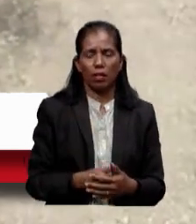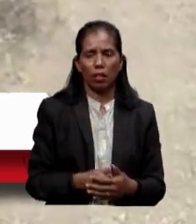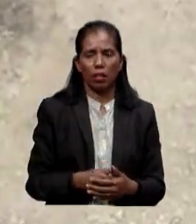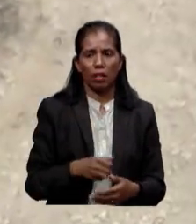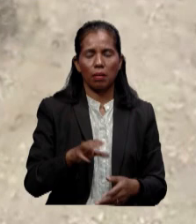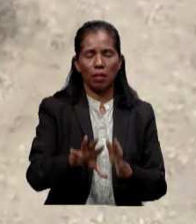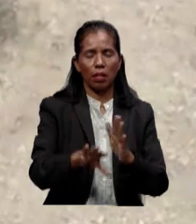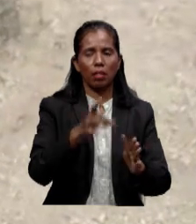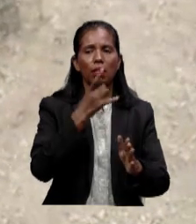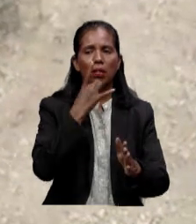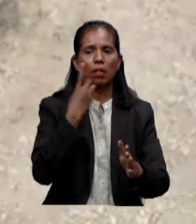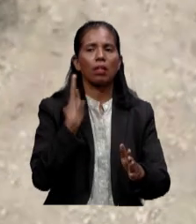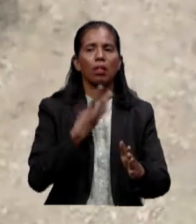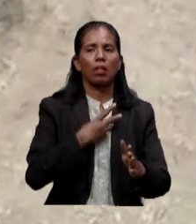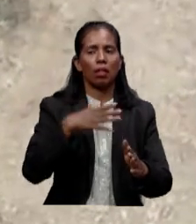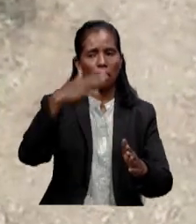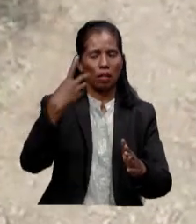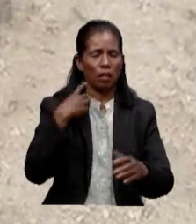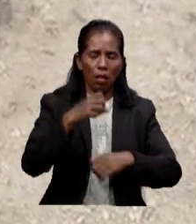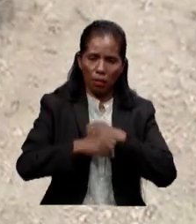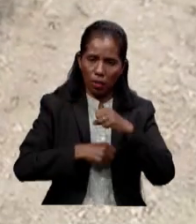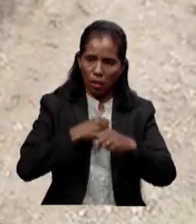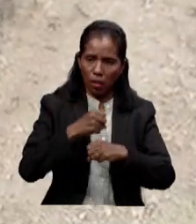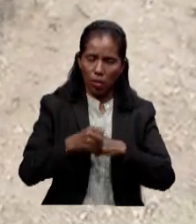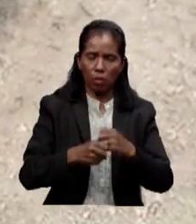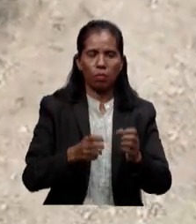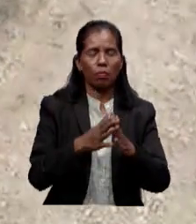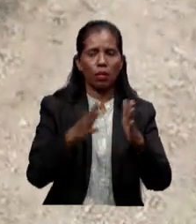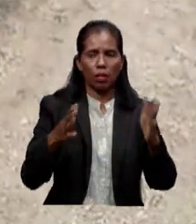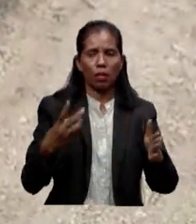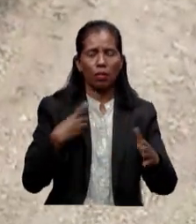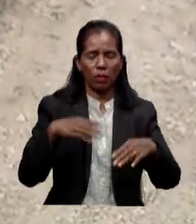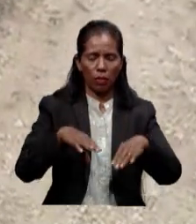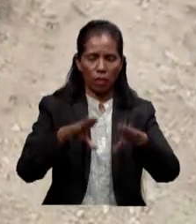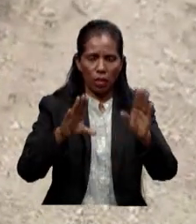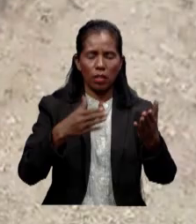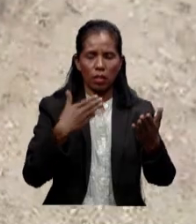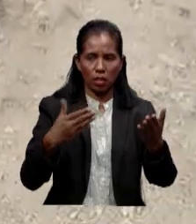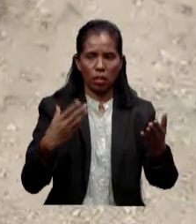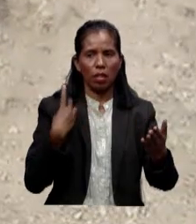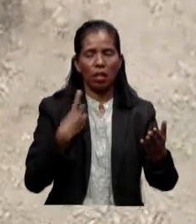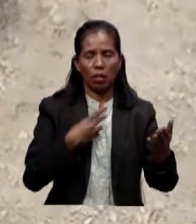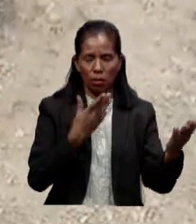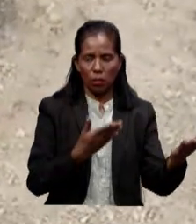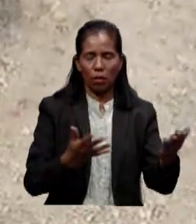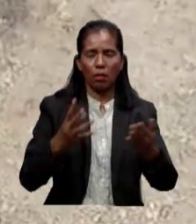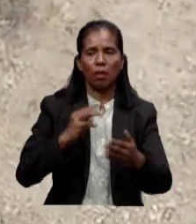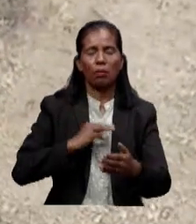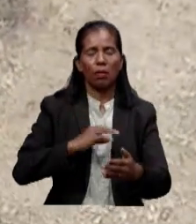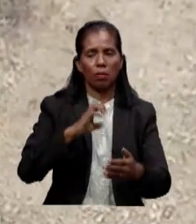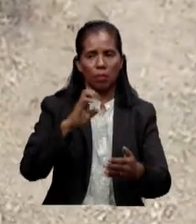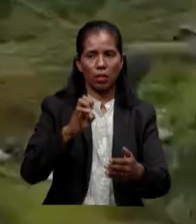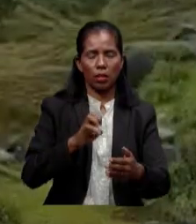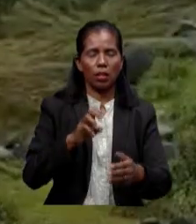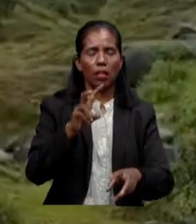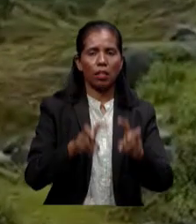macetan ahi, ami ga lete ne, nunga ami serus potela. Amba amatu faham brorutu mos dalam rumah miluri ba mobisi. Dalam sana lah dia